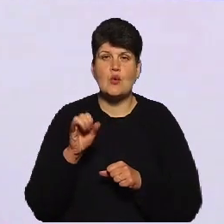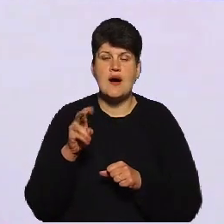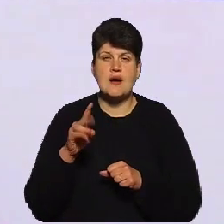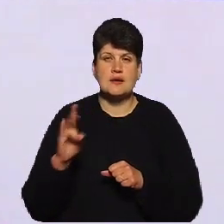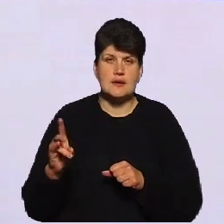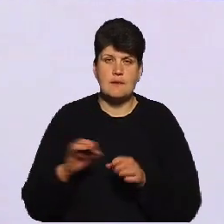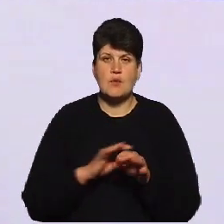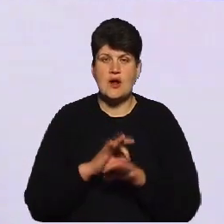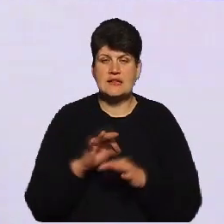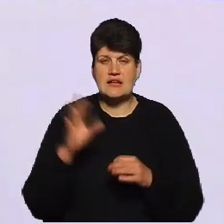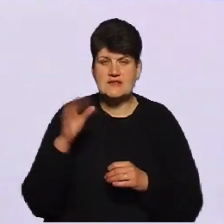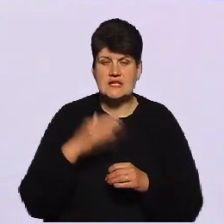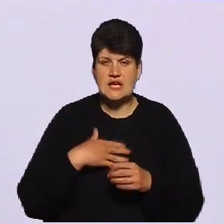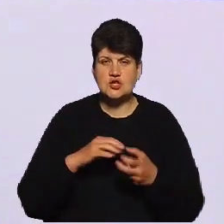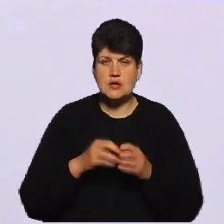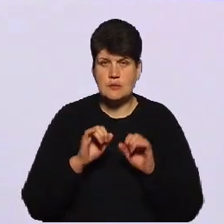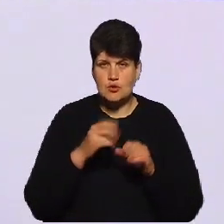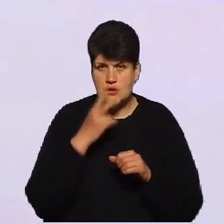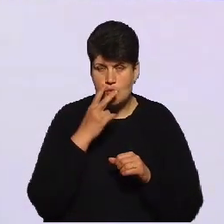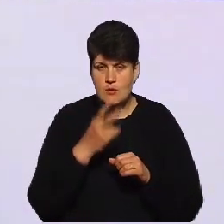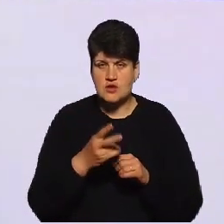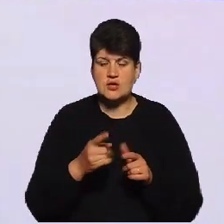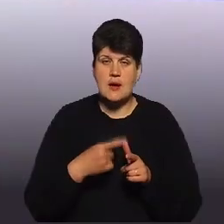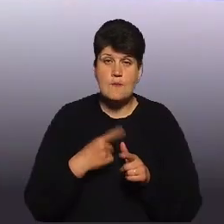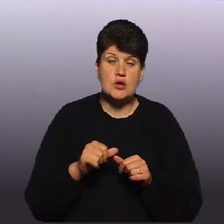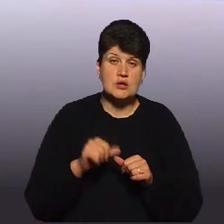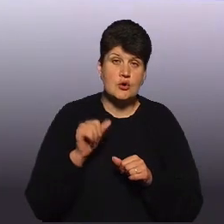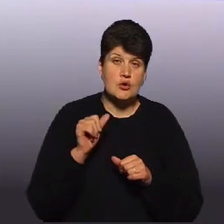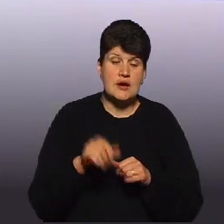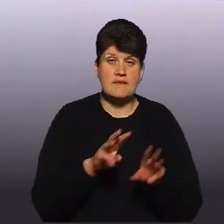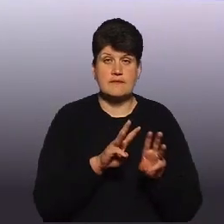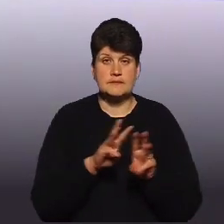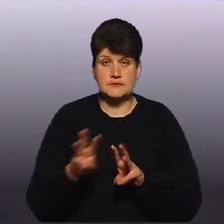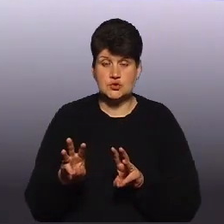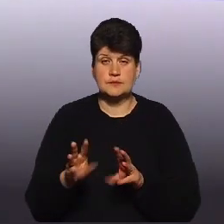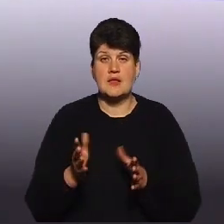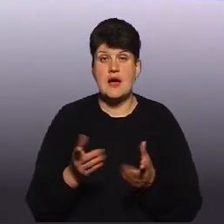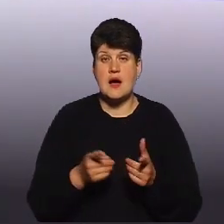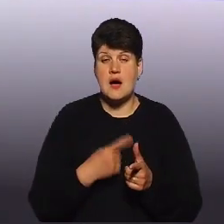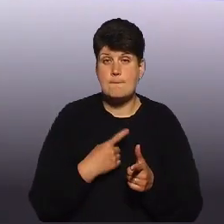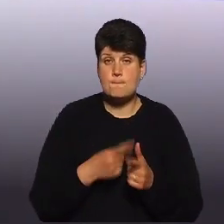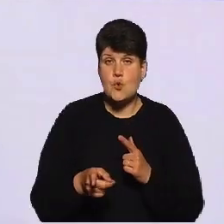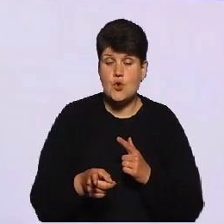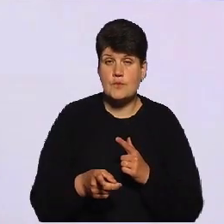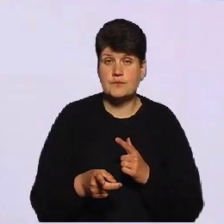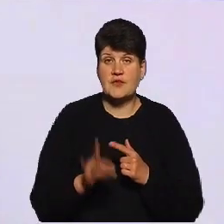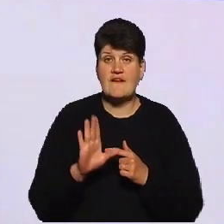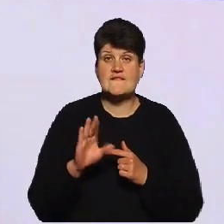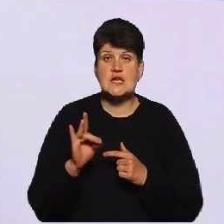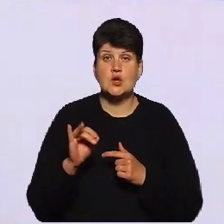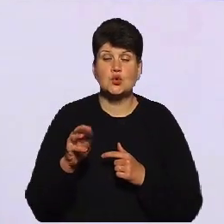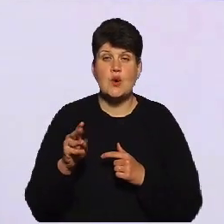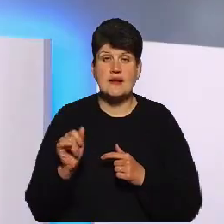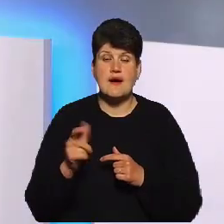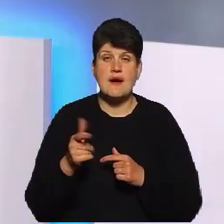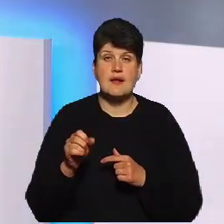тепер результати можна побачити або на окремих вебсайт-сторінках, як ми цього разу зробили, або в віртуальній галереї. Я хотів запитати, що карантин